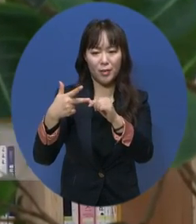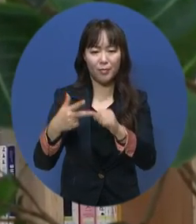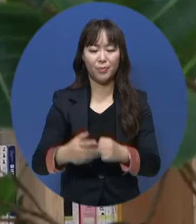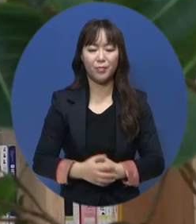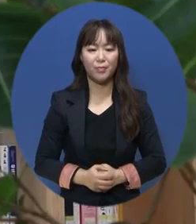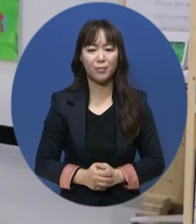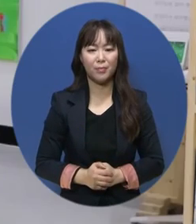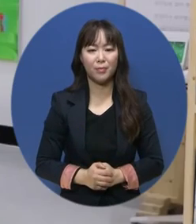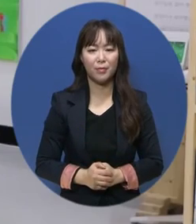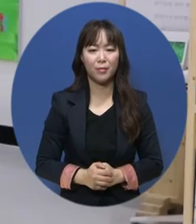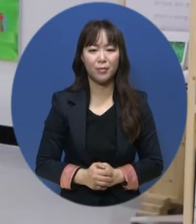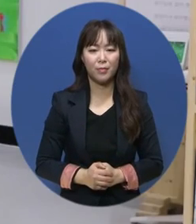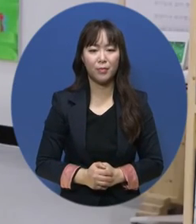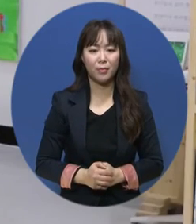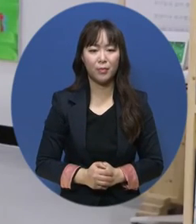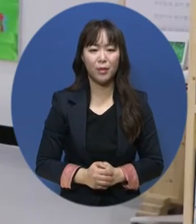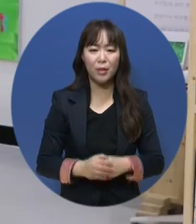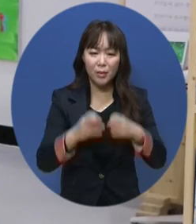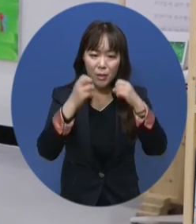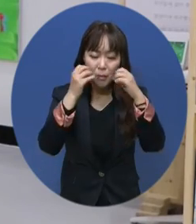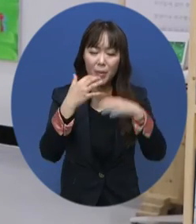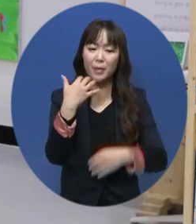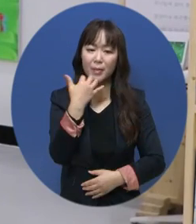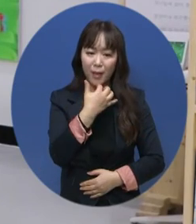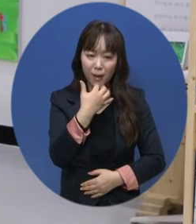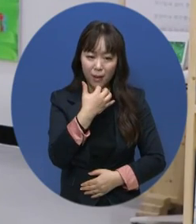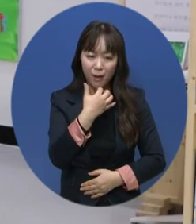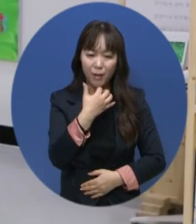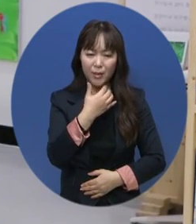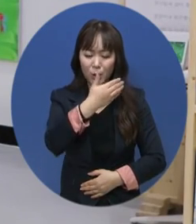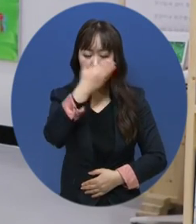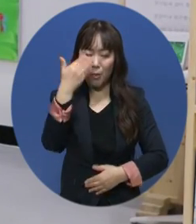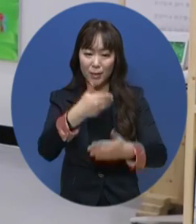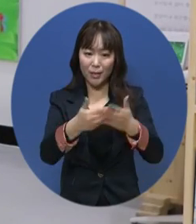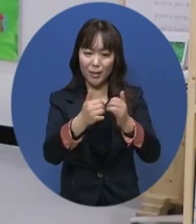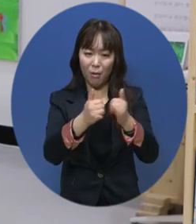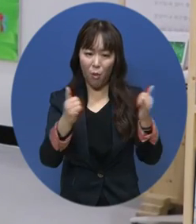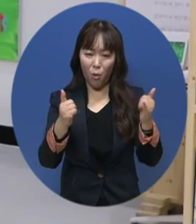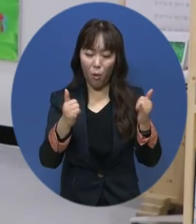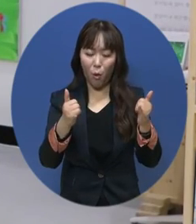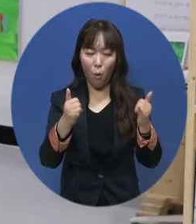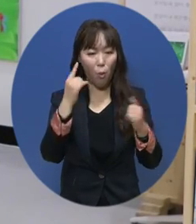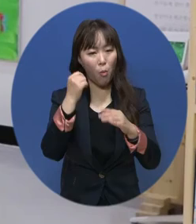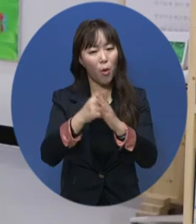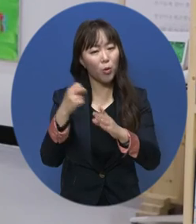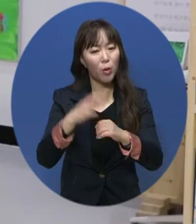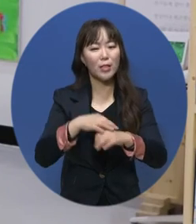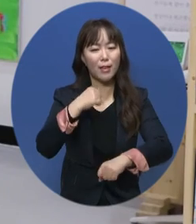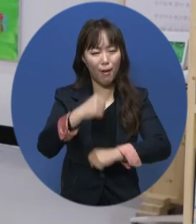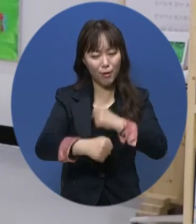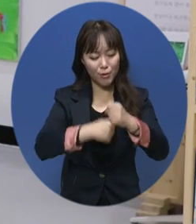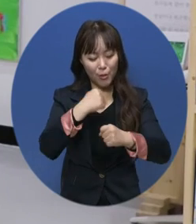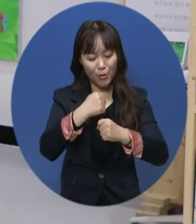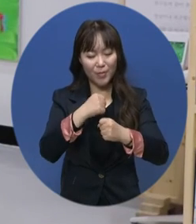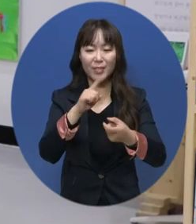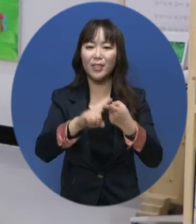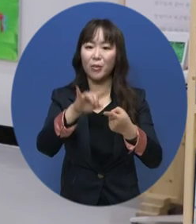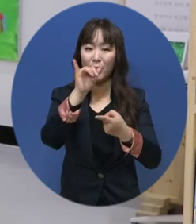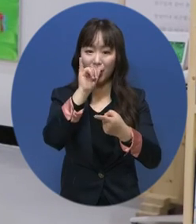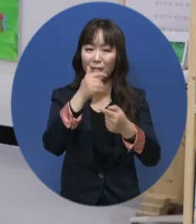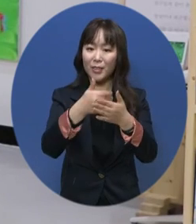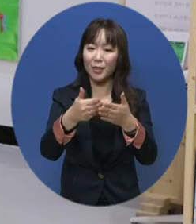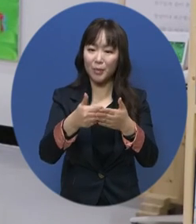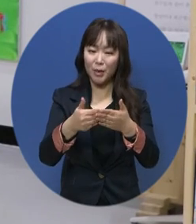됩니다. 선명한 색감의 조화와 젊은 작가의 재기발랄함 그리고 자유분방함이 묻어나는